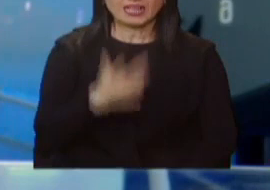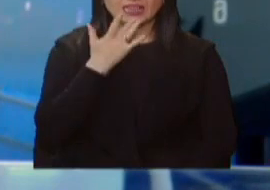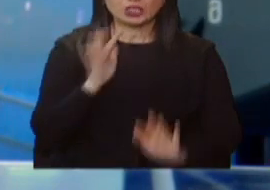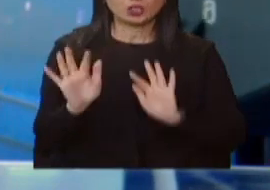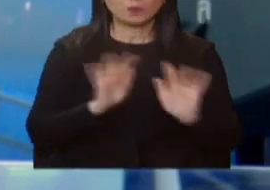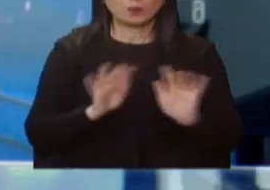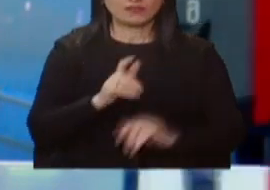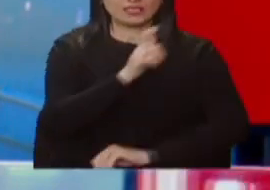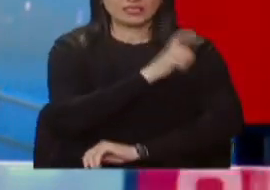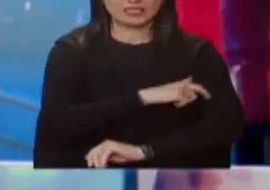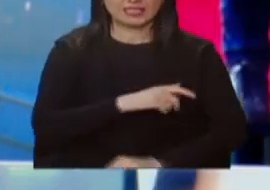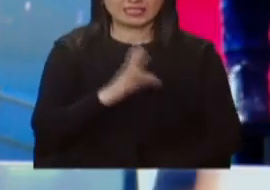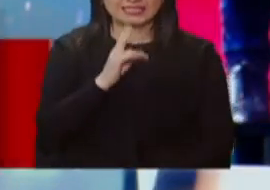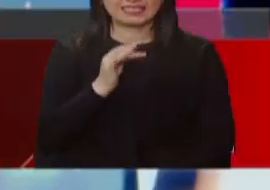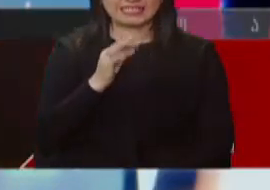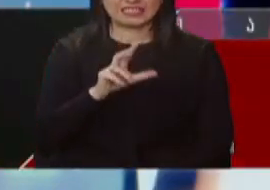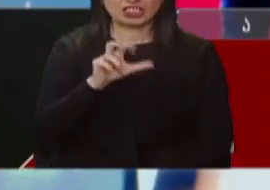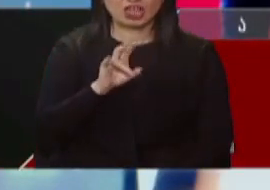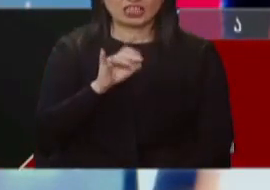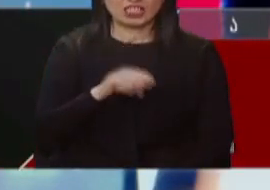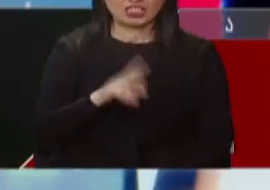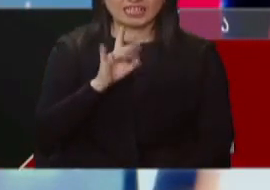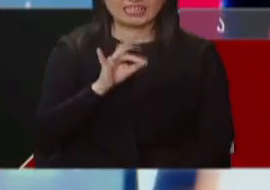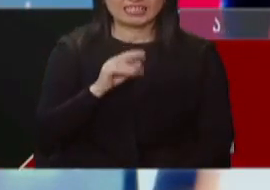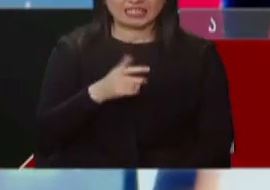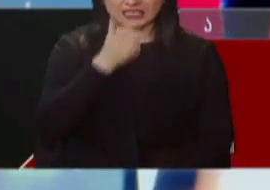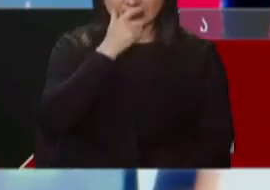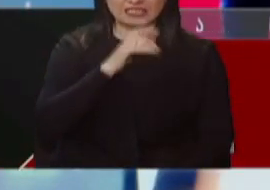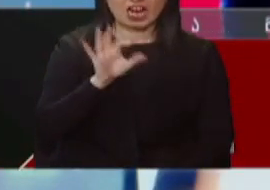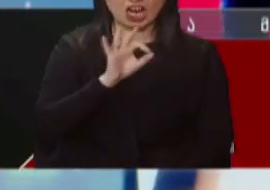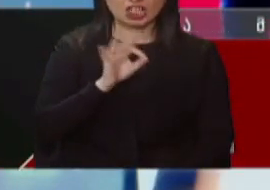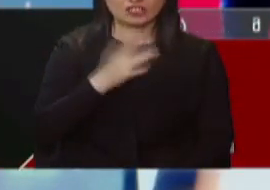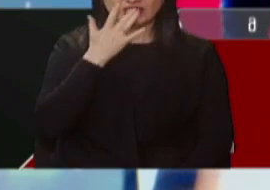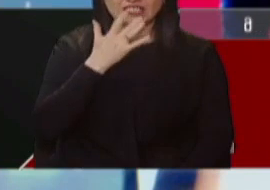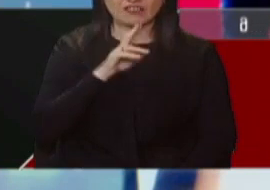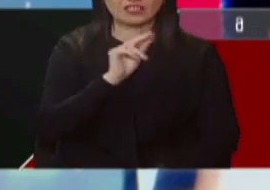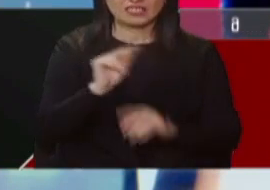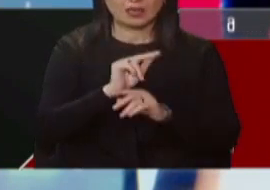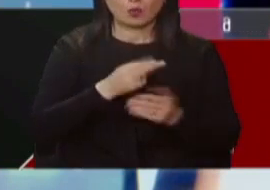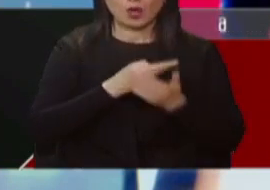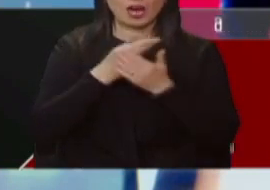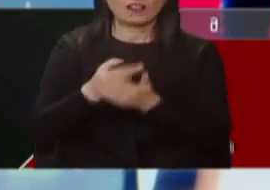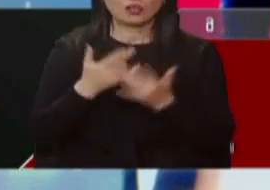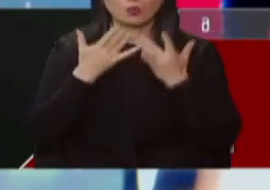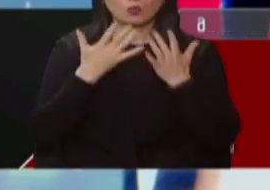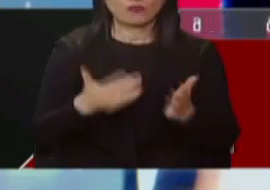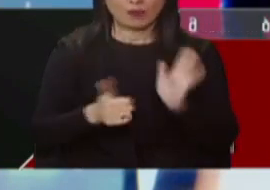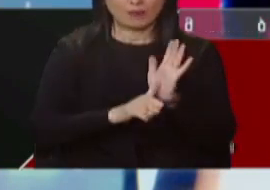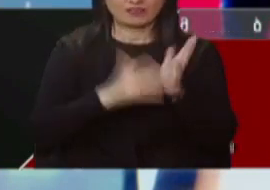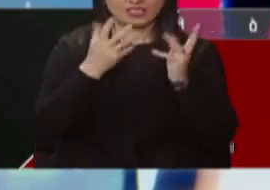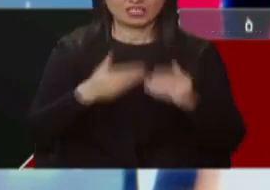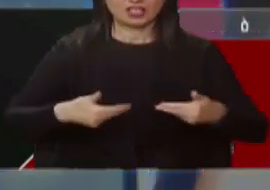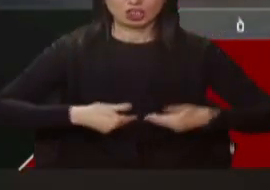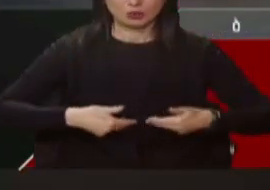Ნაციონალური მოძრაობის წევრები ანი წითლიძე, თემურ ჯანაშია და დავით კირკიდაძე მიხეილ სააკაშვილის საზღვარგარეთ სამკურნალოდ გადაყვანის მოთხოვნით მე-6